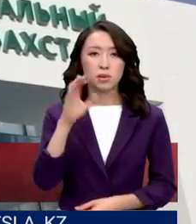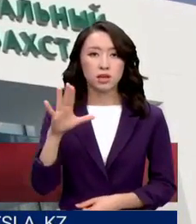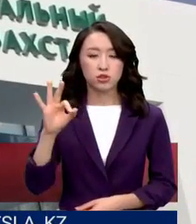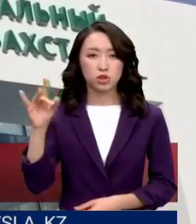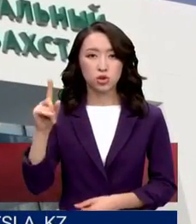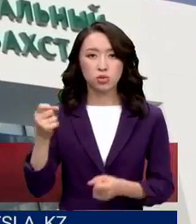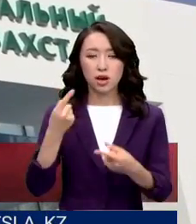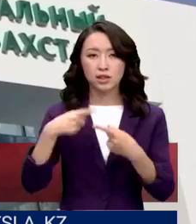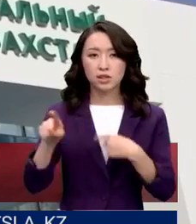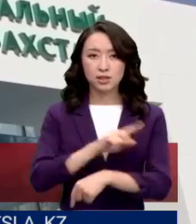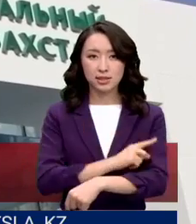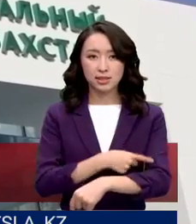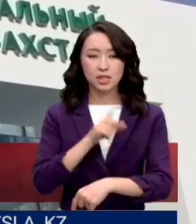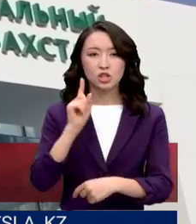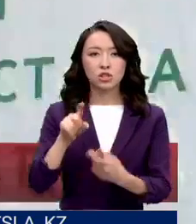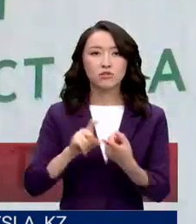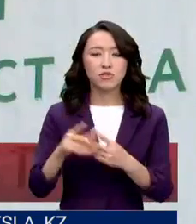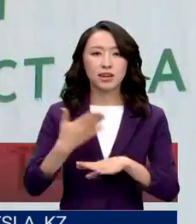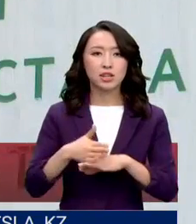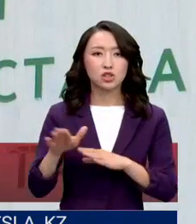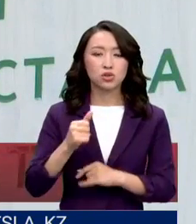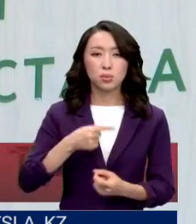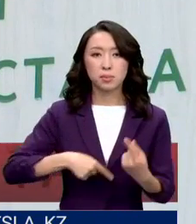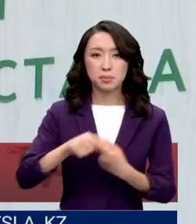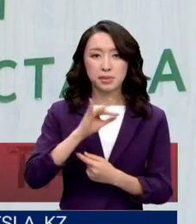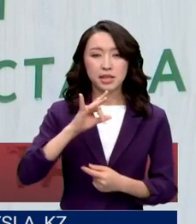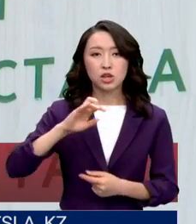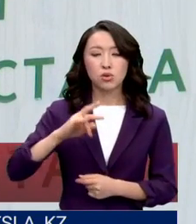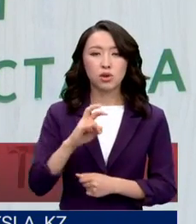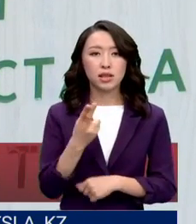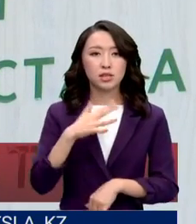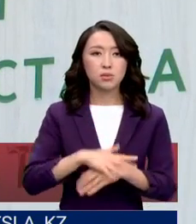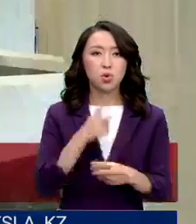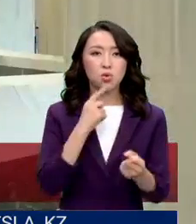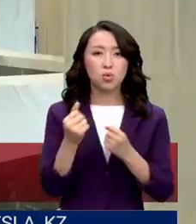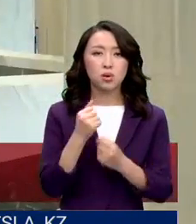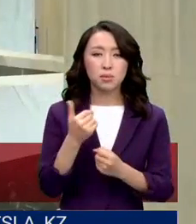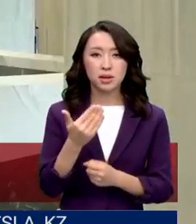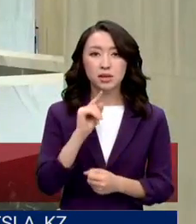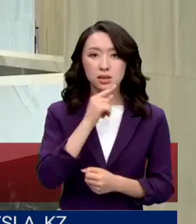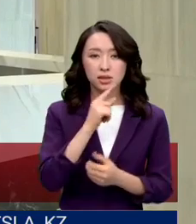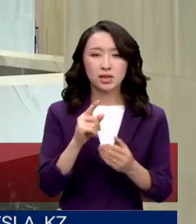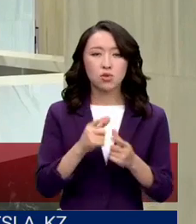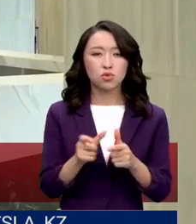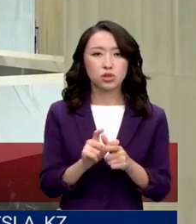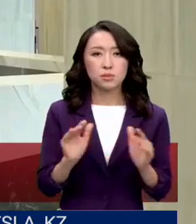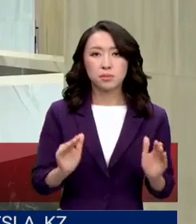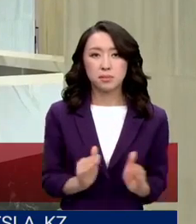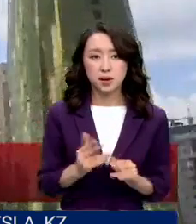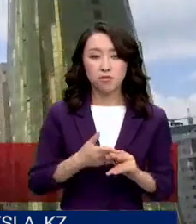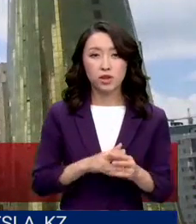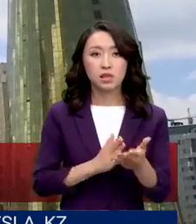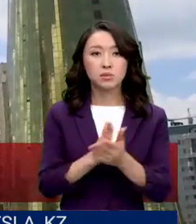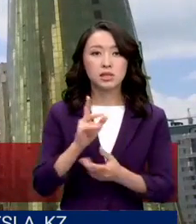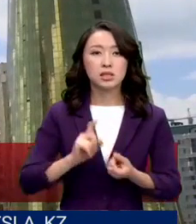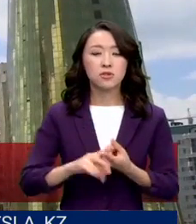сильно отличаются, особенно в части закредитованности бизнеса. И роль Нацбанка в укреплении экономики, по мнению эксперта, минимальна. В этом направлении все